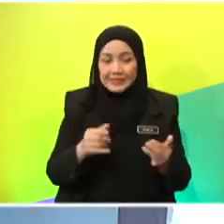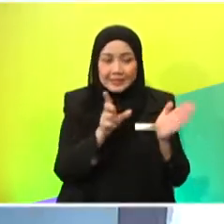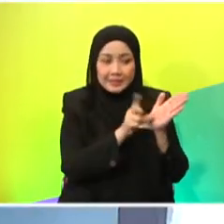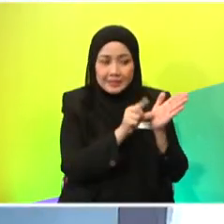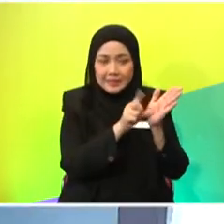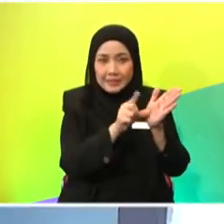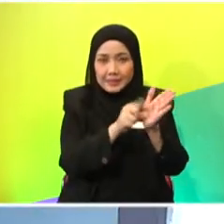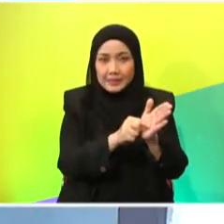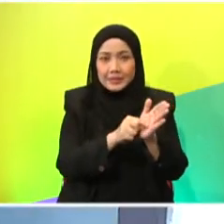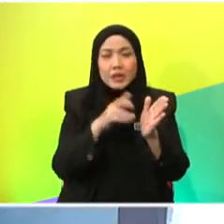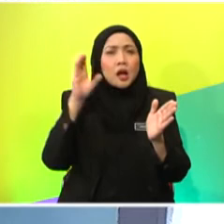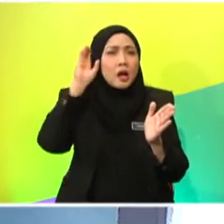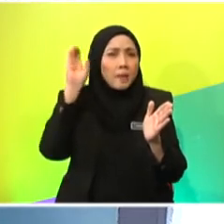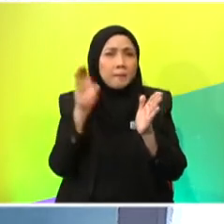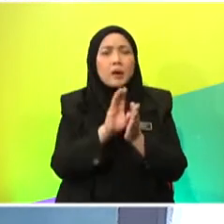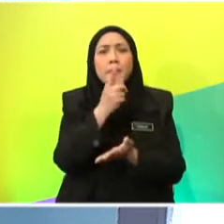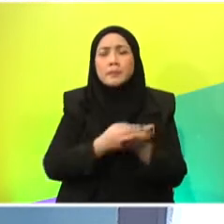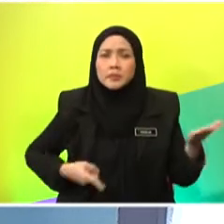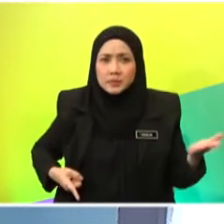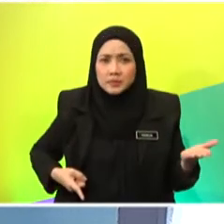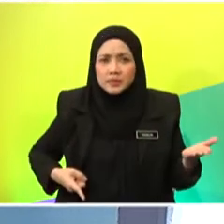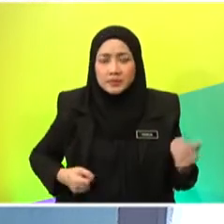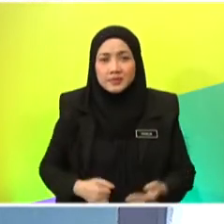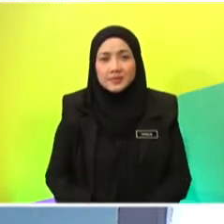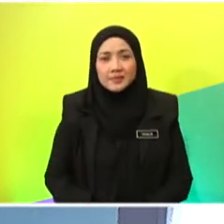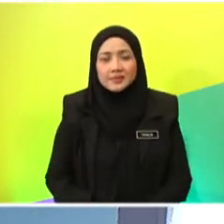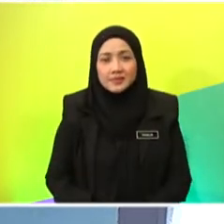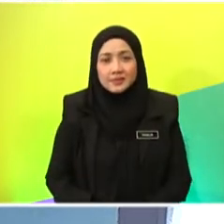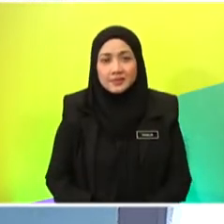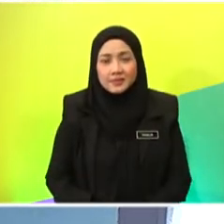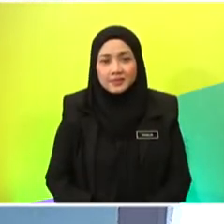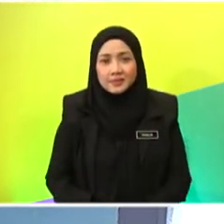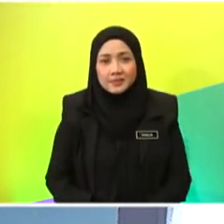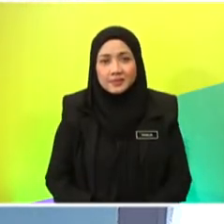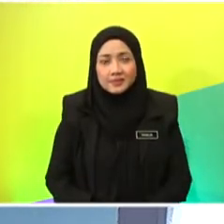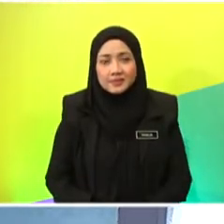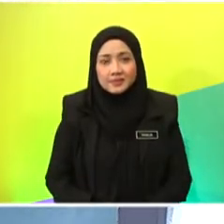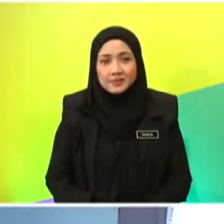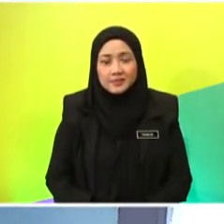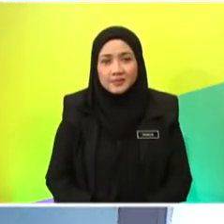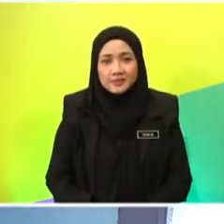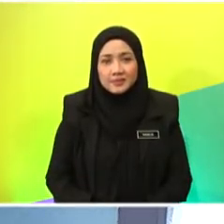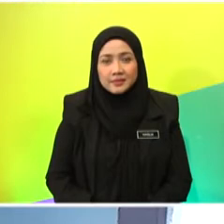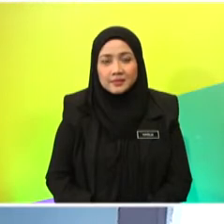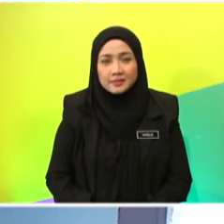hai hai Hai ini yang kedua yang ketiga ke